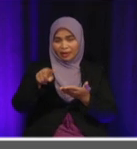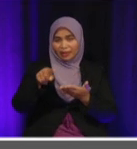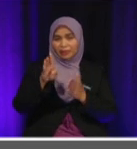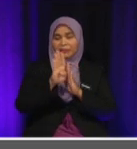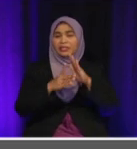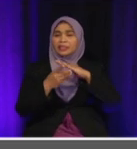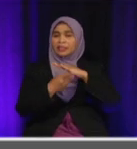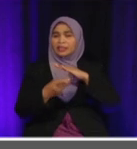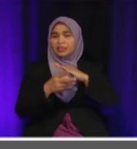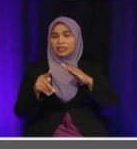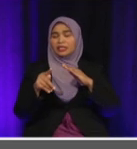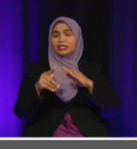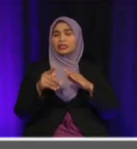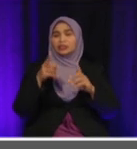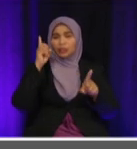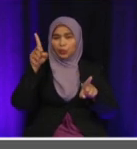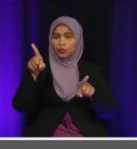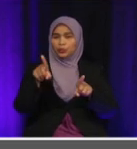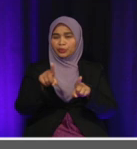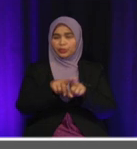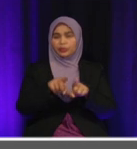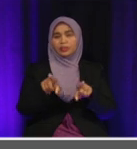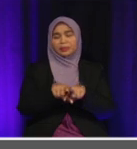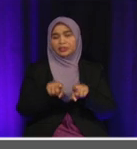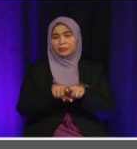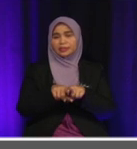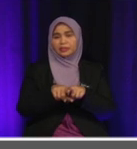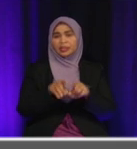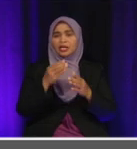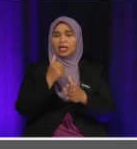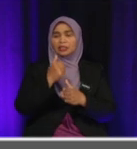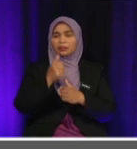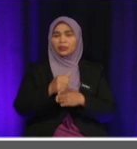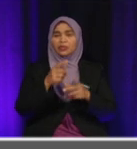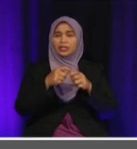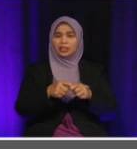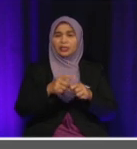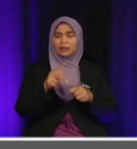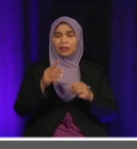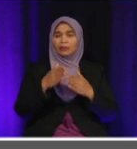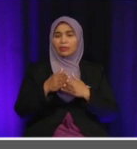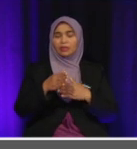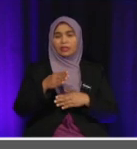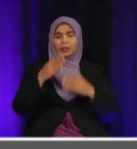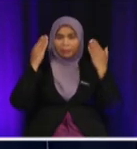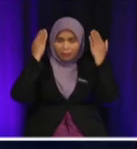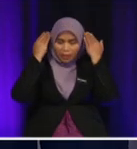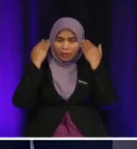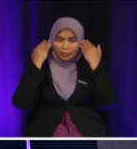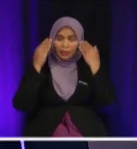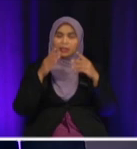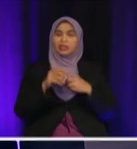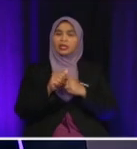persetujuan bersama ataupun ditetapkan oleh mahkamah. Ada bayarannya, bukan sedikit emangnya diat ni, ya.